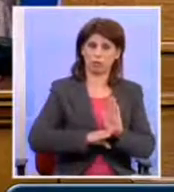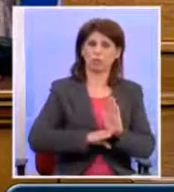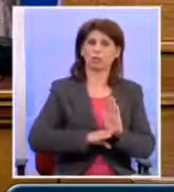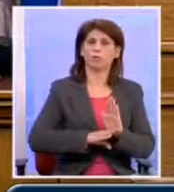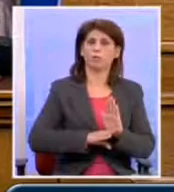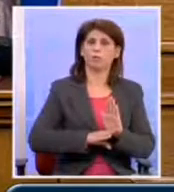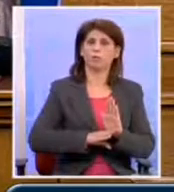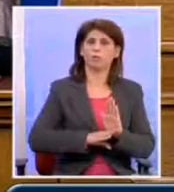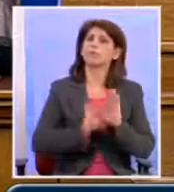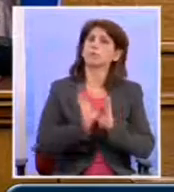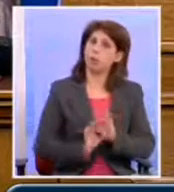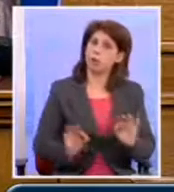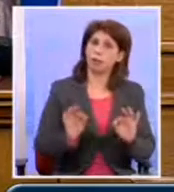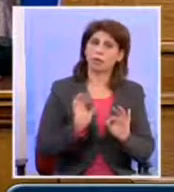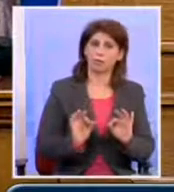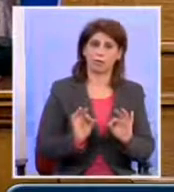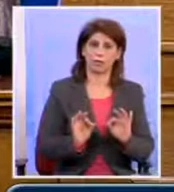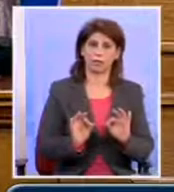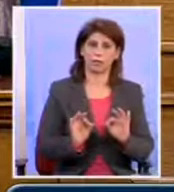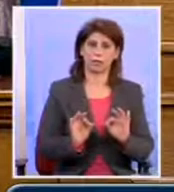οποία προβλέπονταν βεβαίως ως